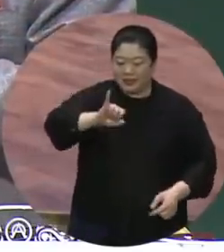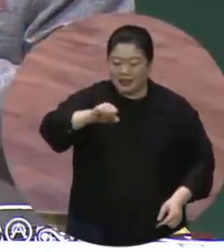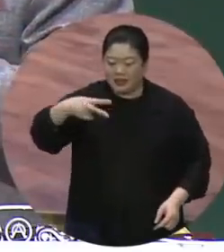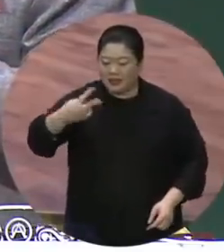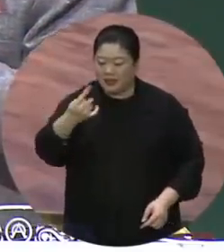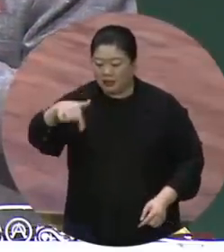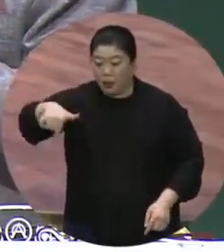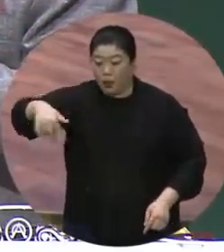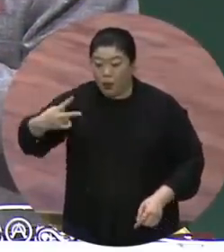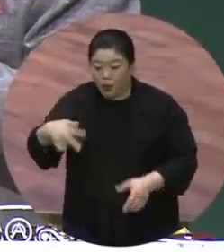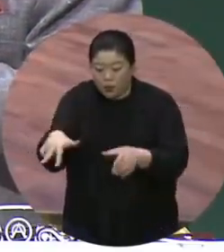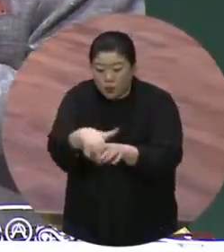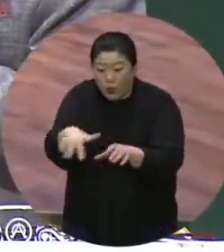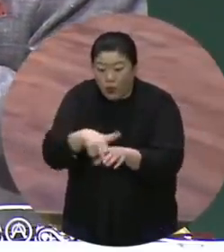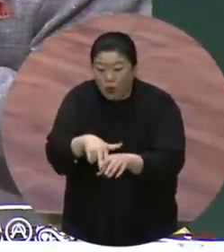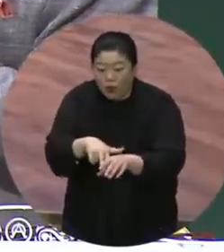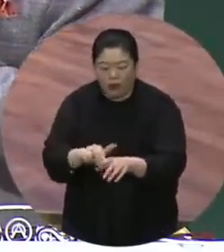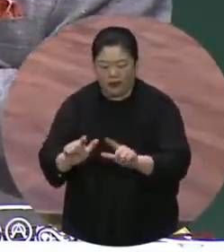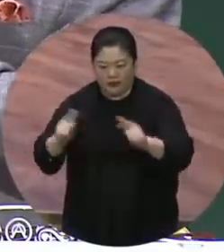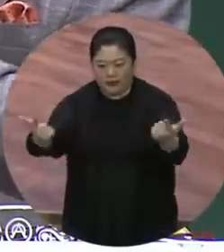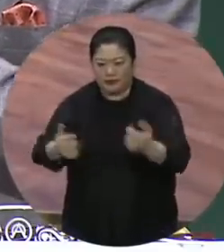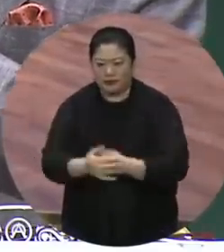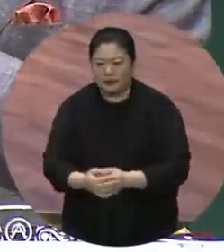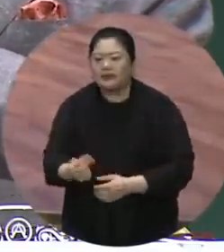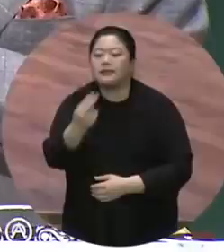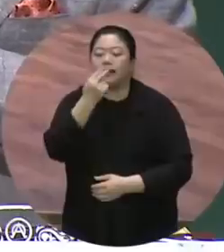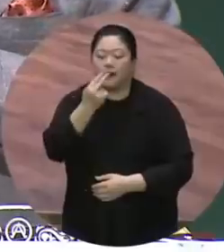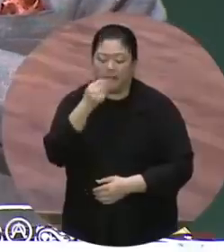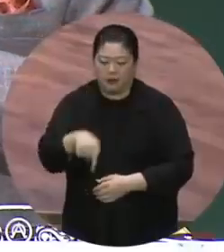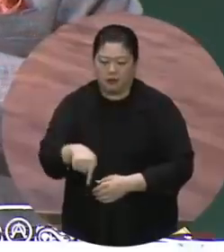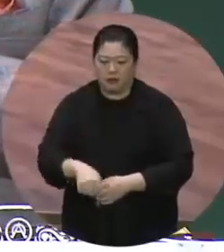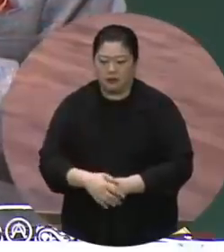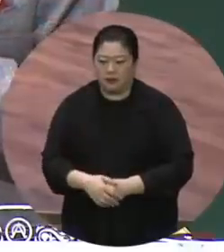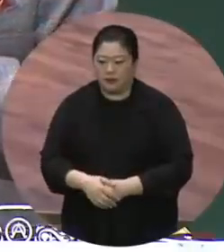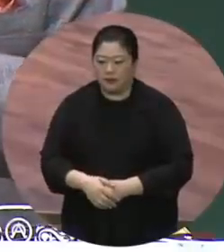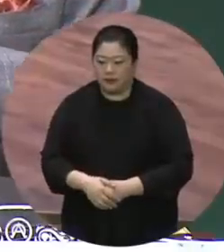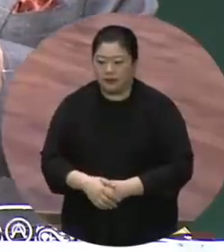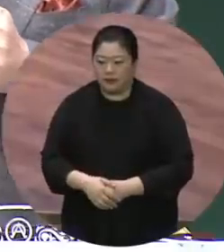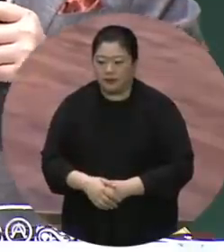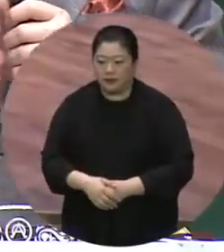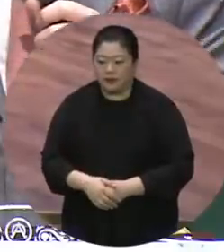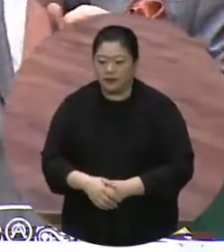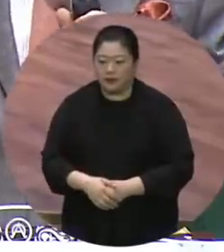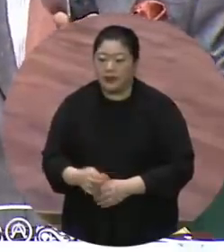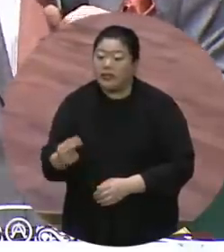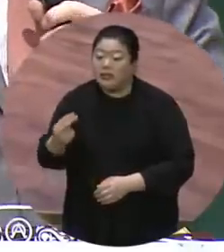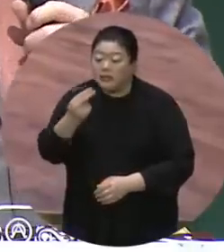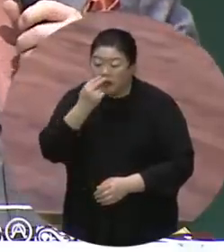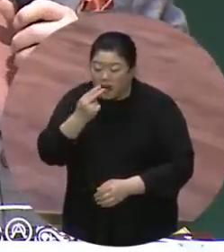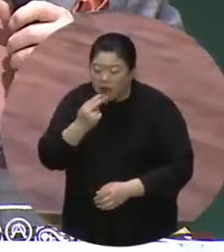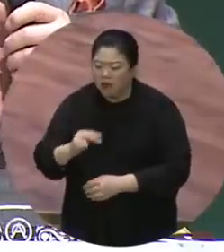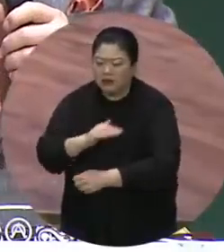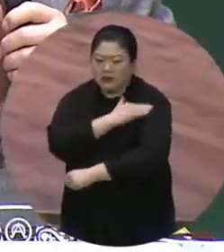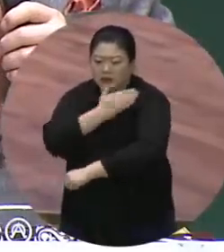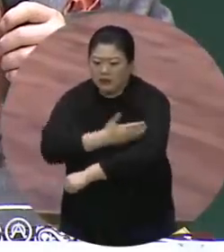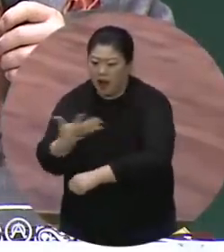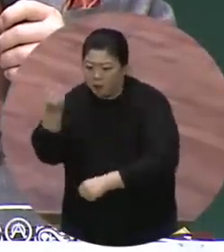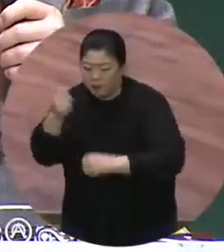아멘. 능력이에요. 아멘. 아멘. 그러니까 좀 실감나게 트루 스토리 좀 실감나게 시행사